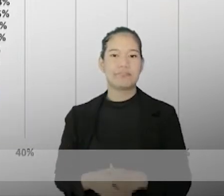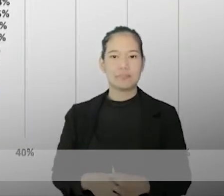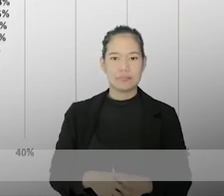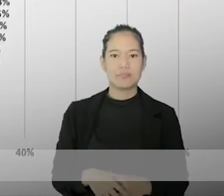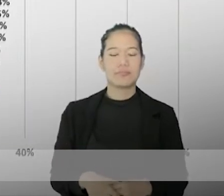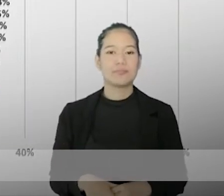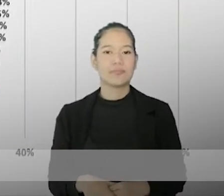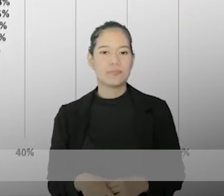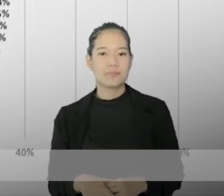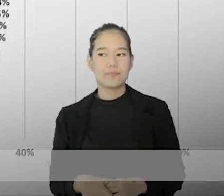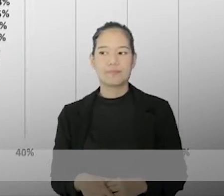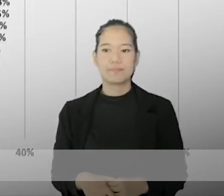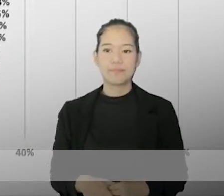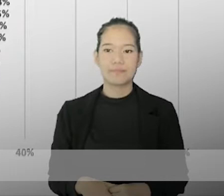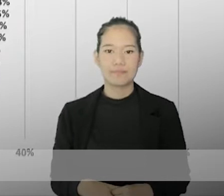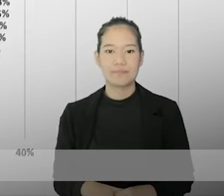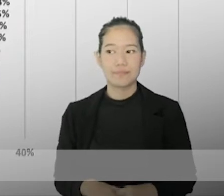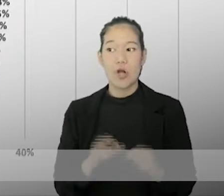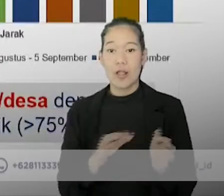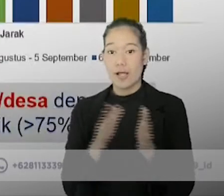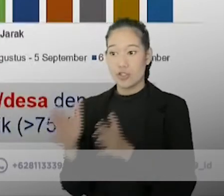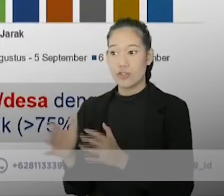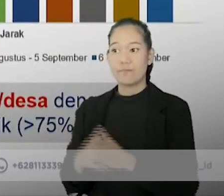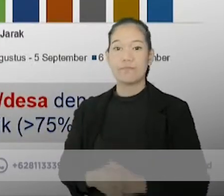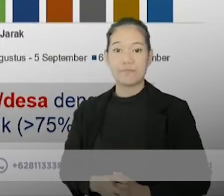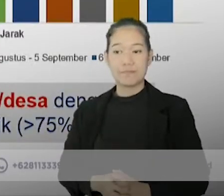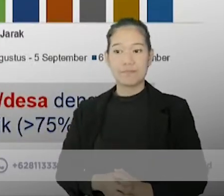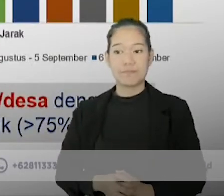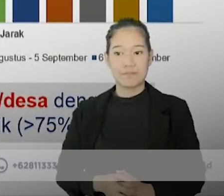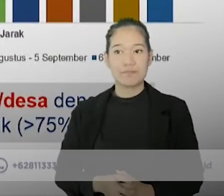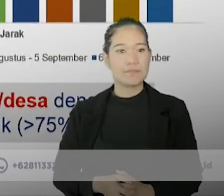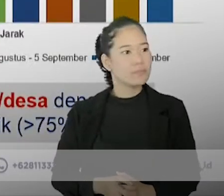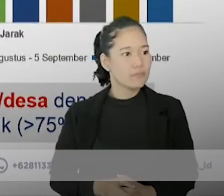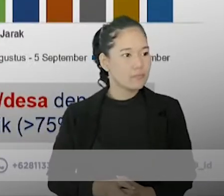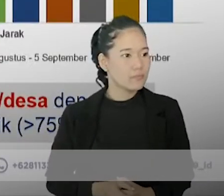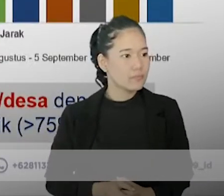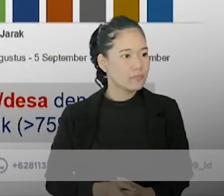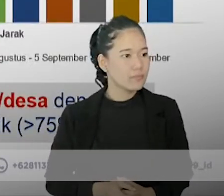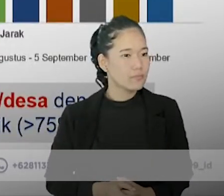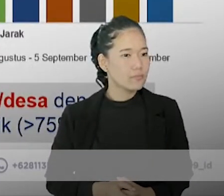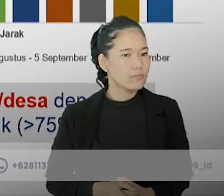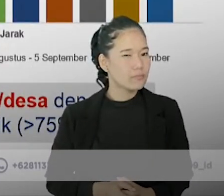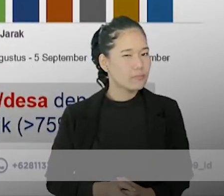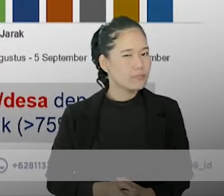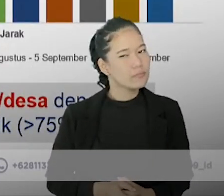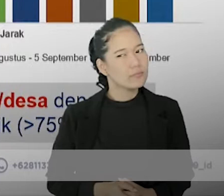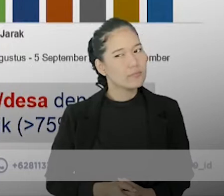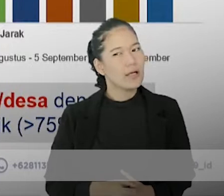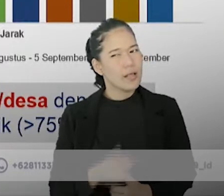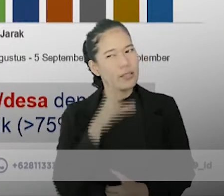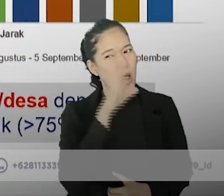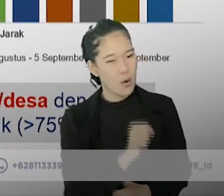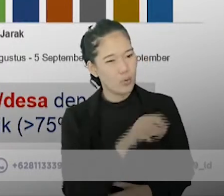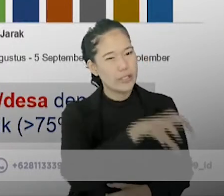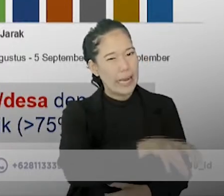di atas 60%, yakni Bangka Belitung. Sedangkan hanya ada dua rumah sakit yang di atas 30%,